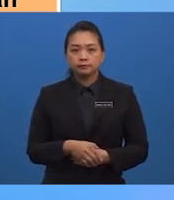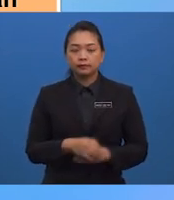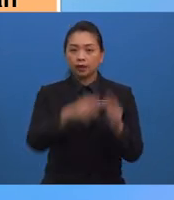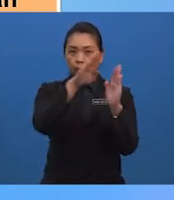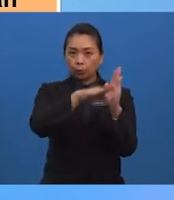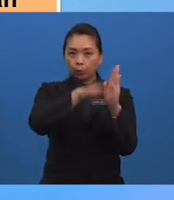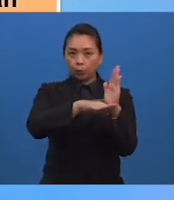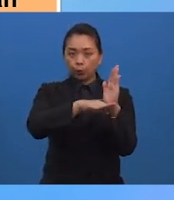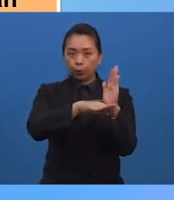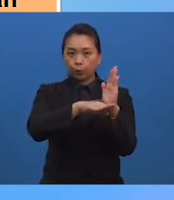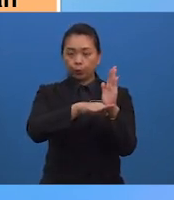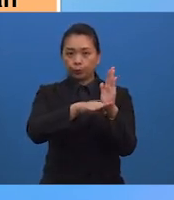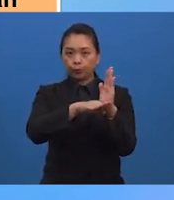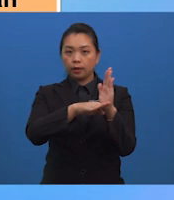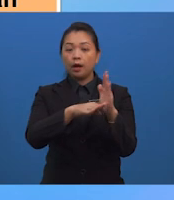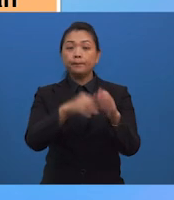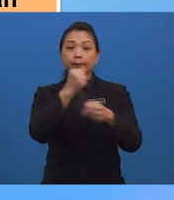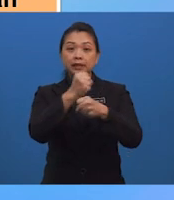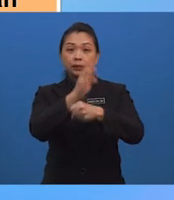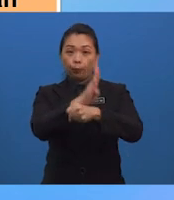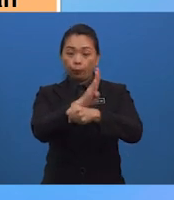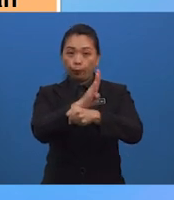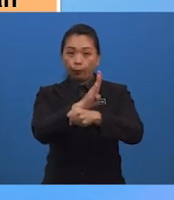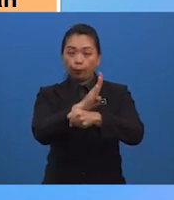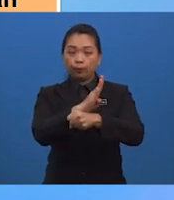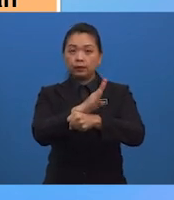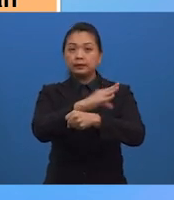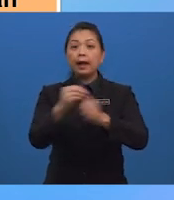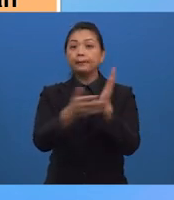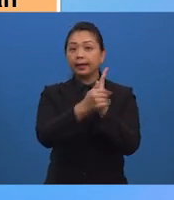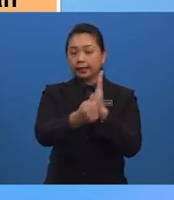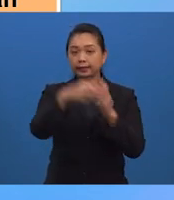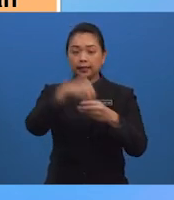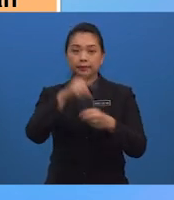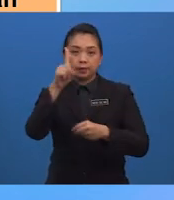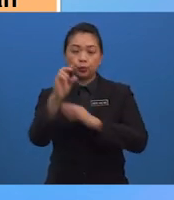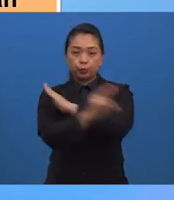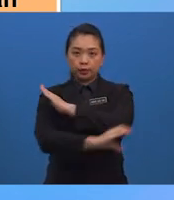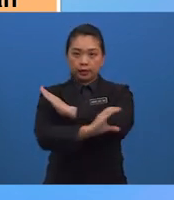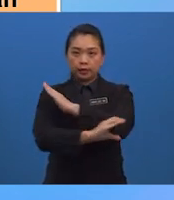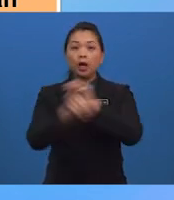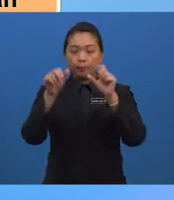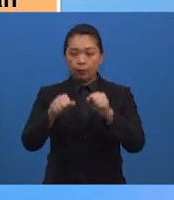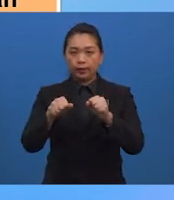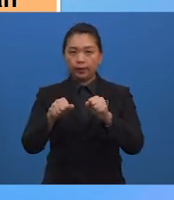Kekurangan buruh dan tenaga pakar dalam sesebuah negara boleh ditampung oleh negara